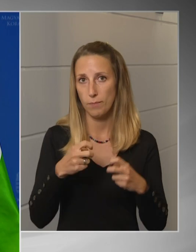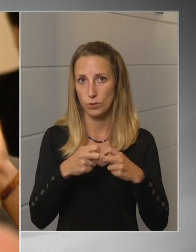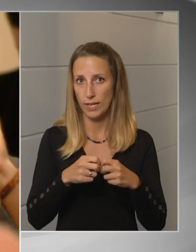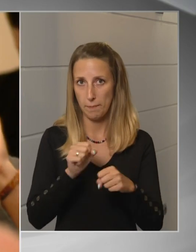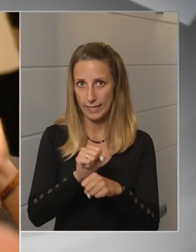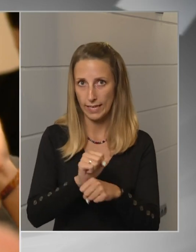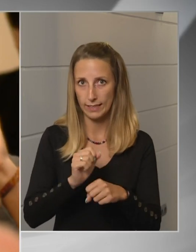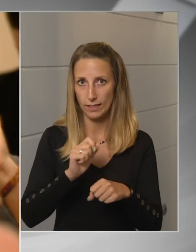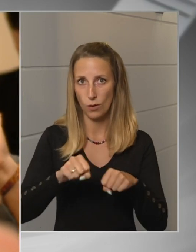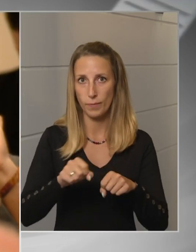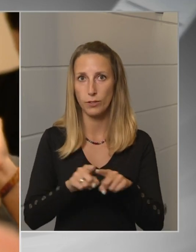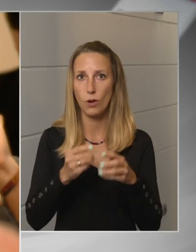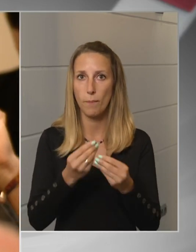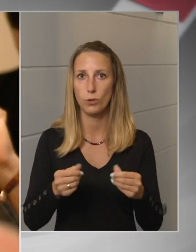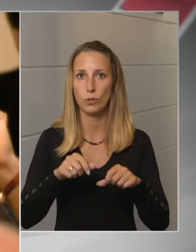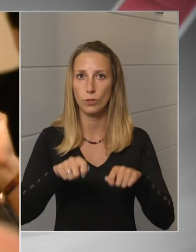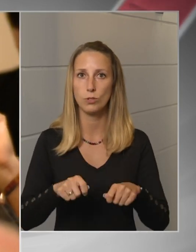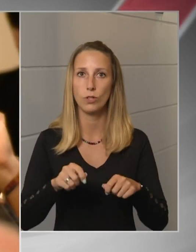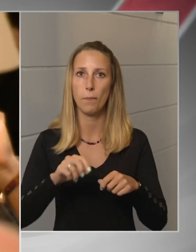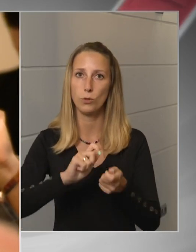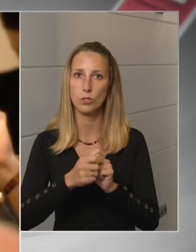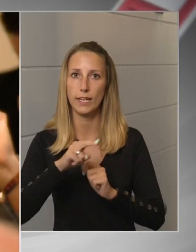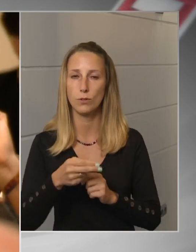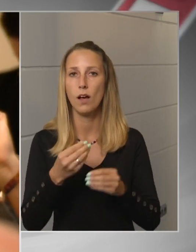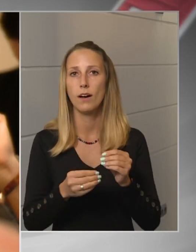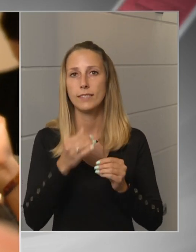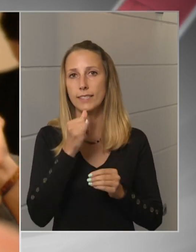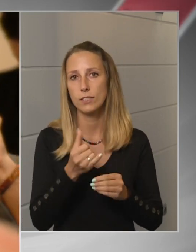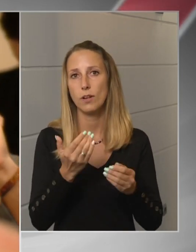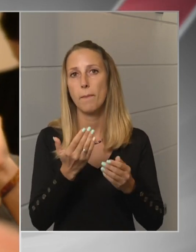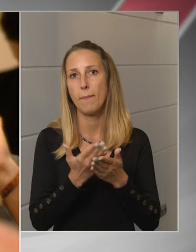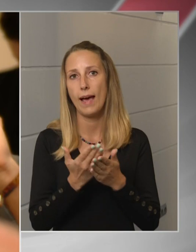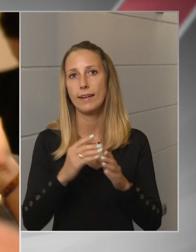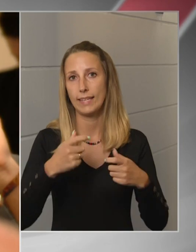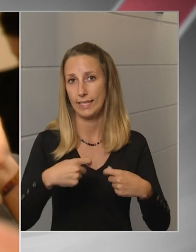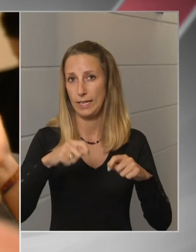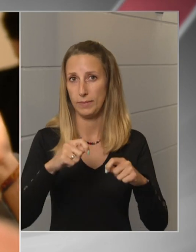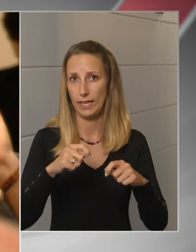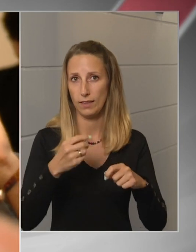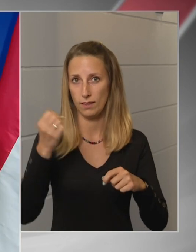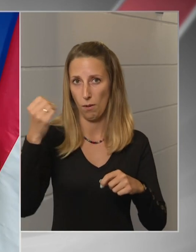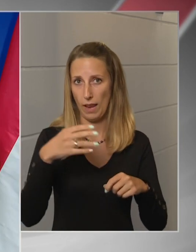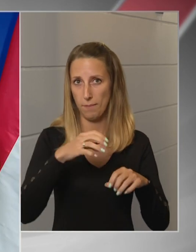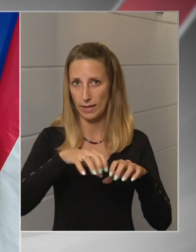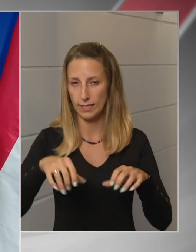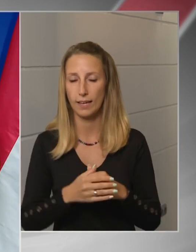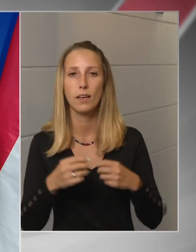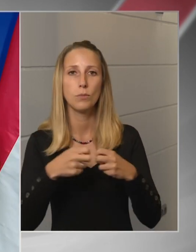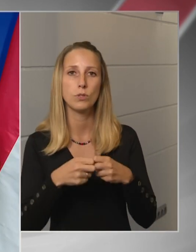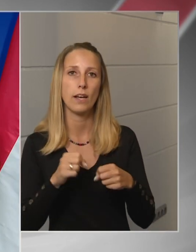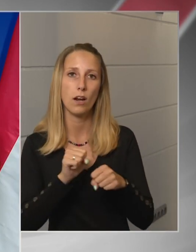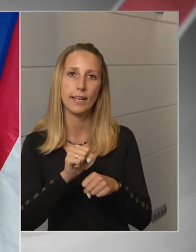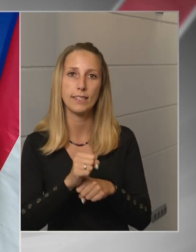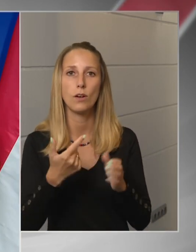arra a kormányt, hogy olyan módon döntsön a módosításról, hogy az érintse a már kiépített napelemrendszereket. Brüsszel arra kényszerít, hogy 24.